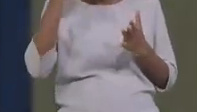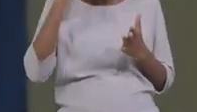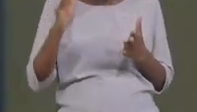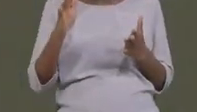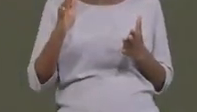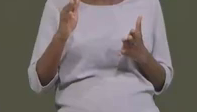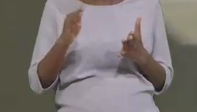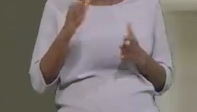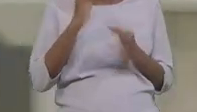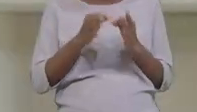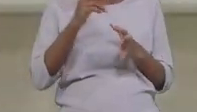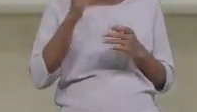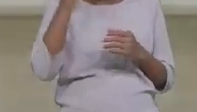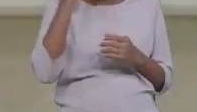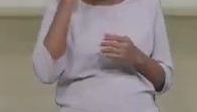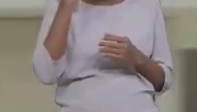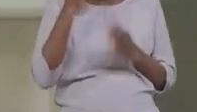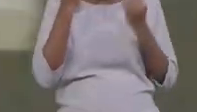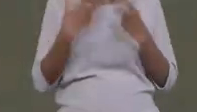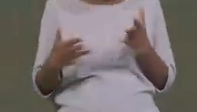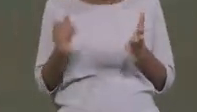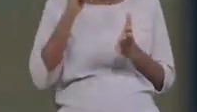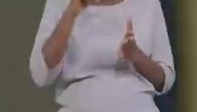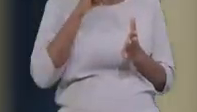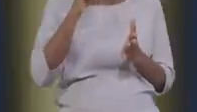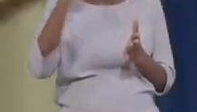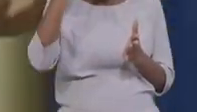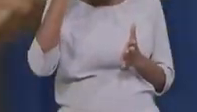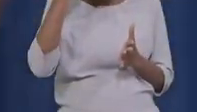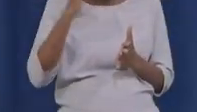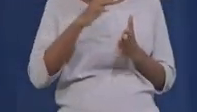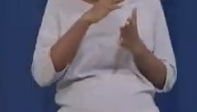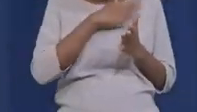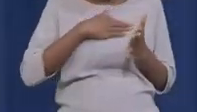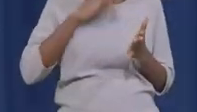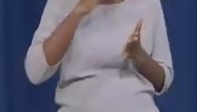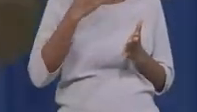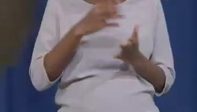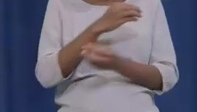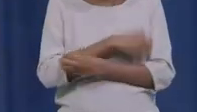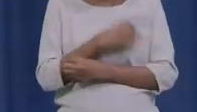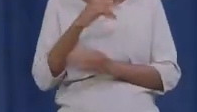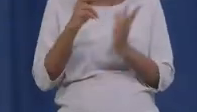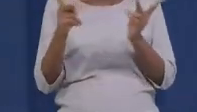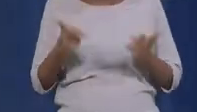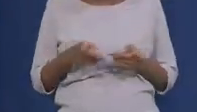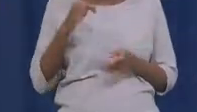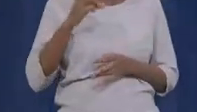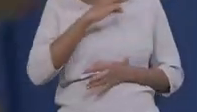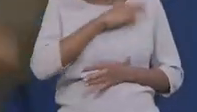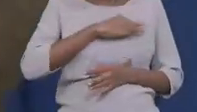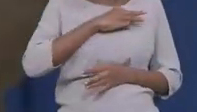Si vous connaissez les choses que vous ne connaissez pas, vous comprenez plusieurs choses que vous ne comprenez pas. C'est